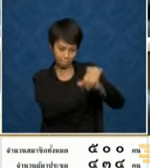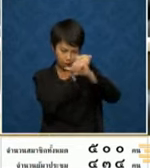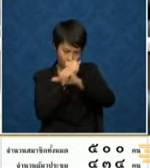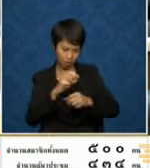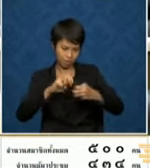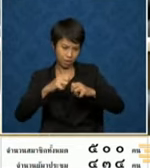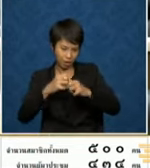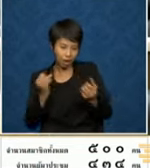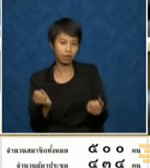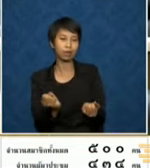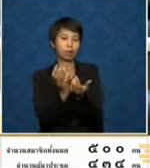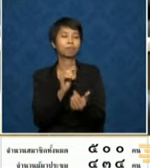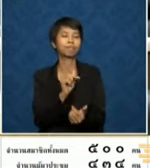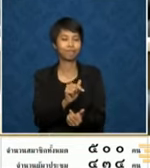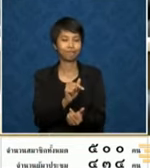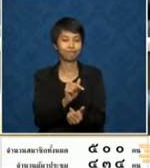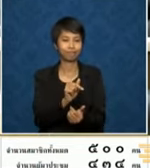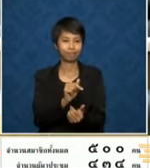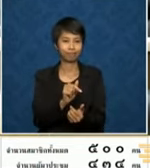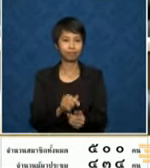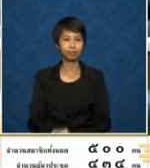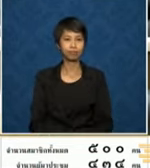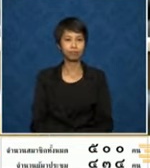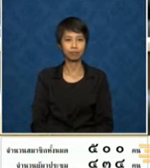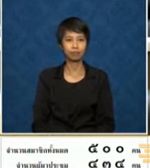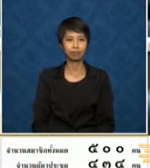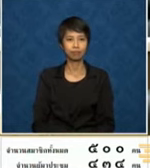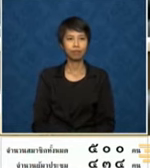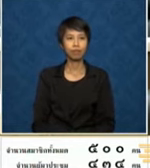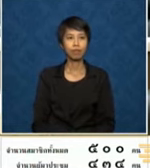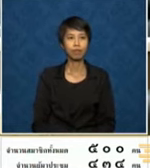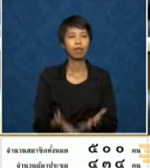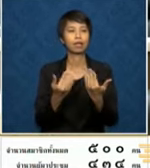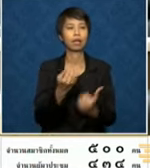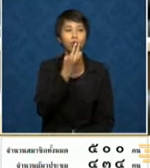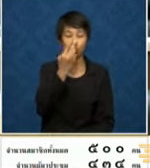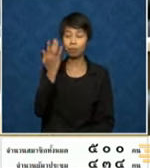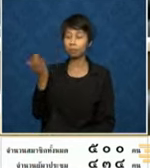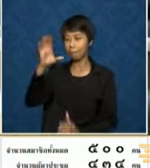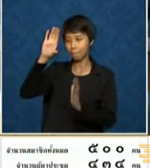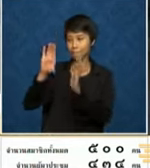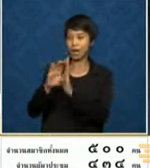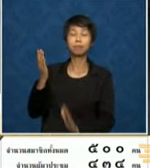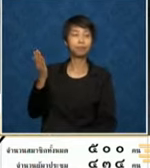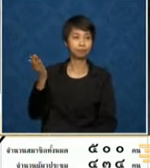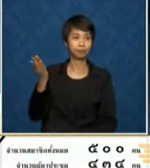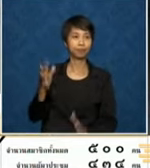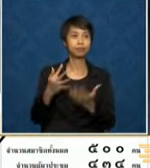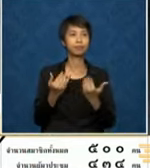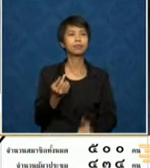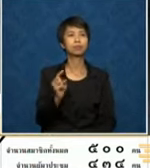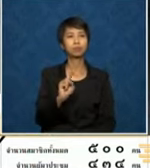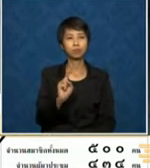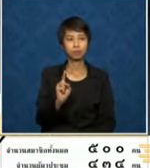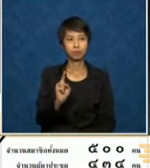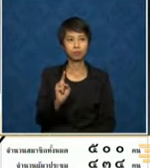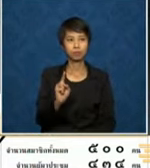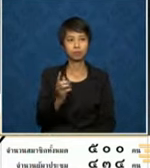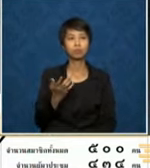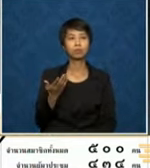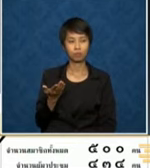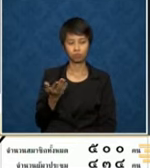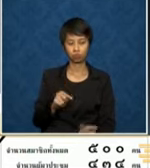ไปในทางเอื้อประโยชน์ให้กับเอกชนครับท่านประธานผมขอสไลด์ที่3เลยครับท่านประธานครับเรื่องแรกครับผมขออนุญ